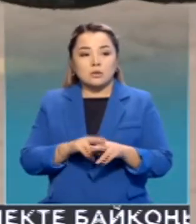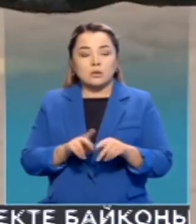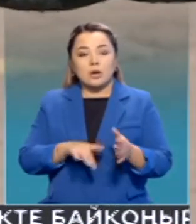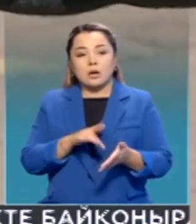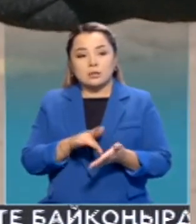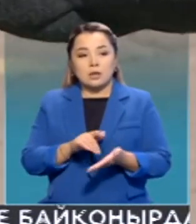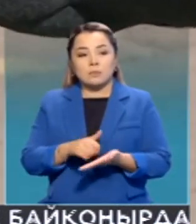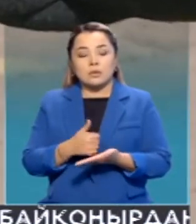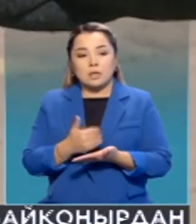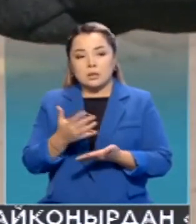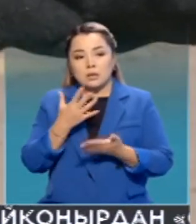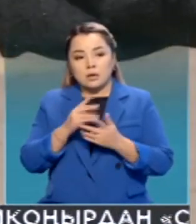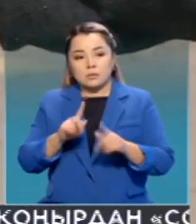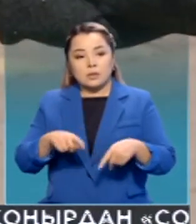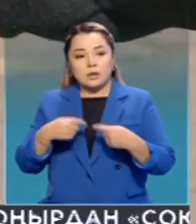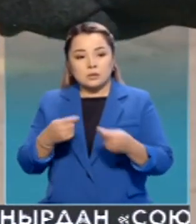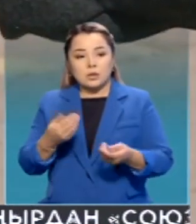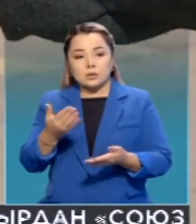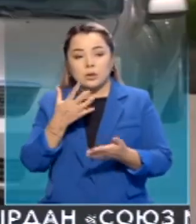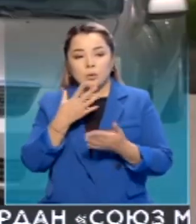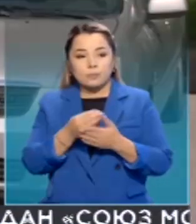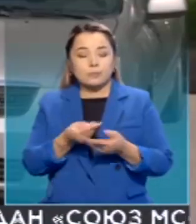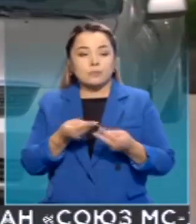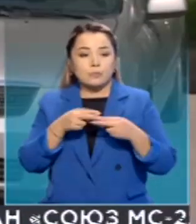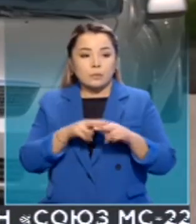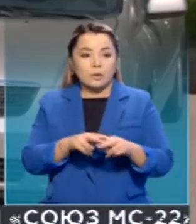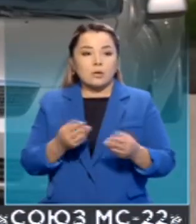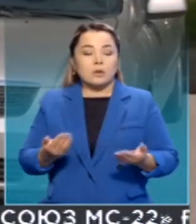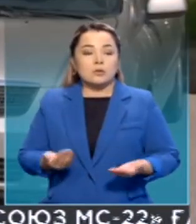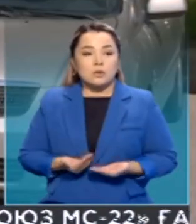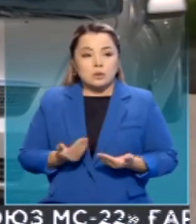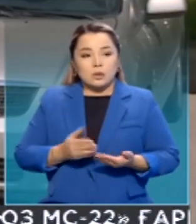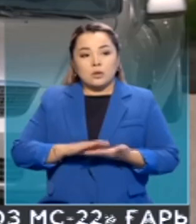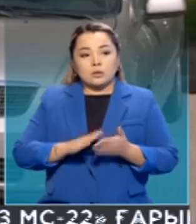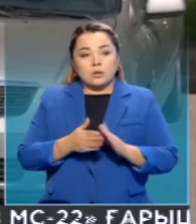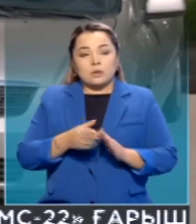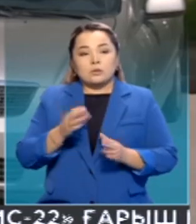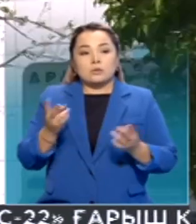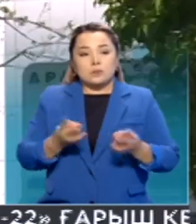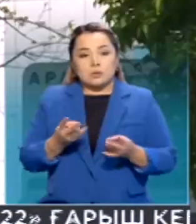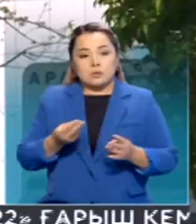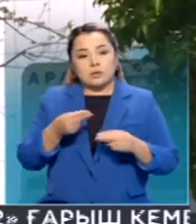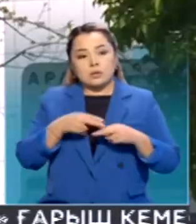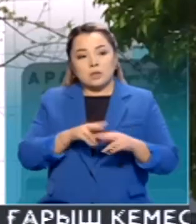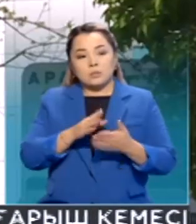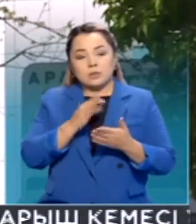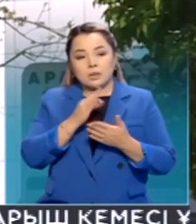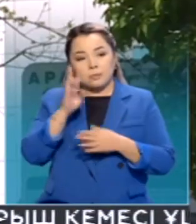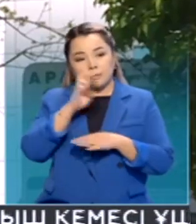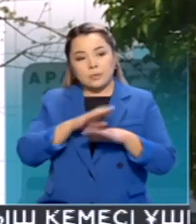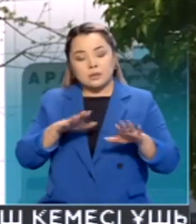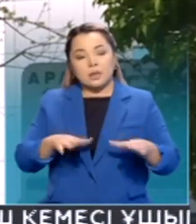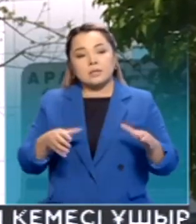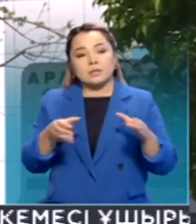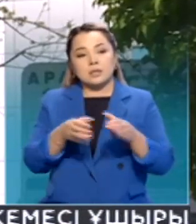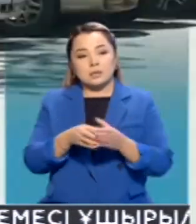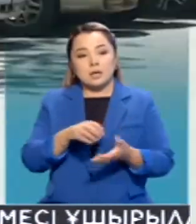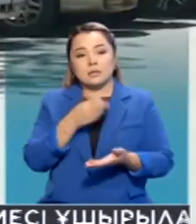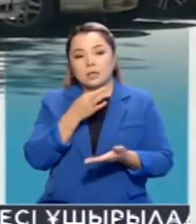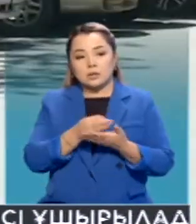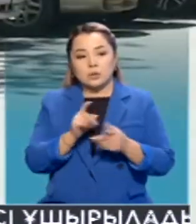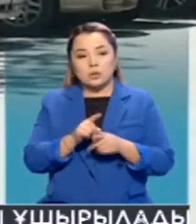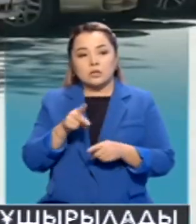шаһар меншігіне өткен. Тиісінше олардан түсетін қаржы тұрғындардың әлеуметтік қажеттіліктеріне жұмсалмақ. Мемлекеттік кірістер департаментінің